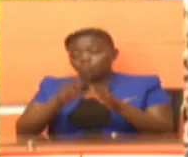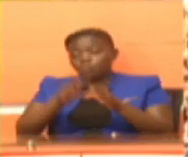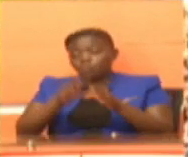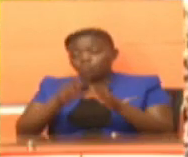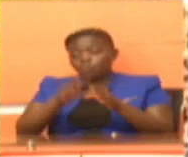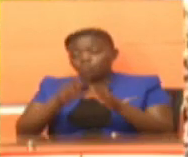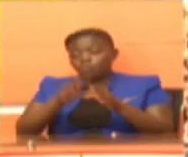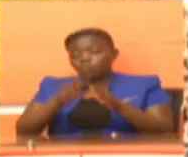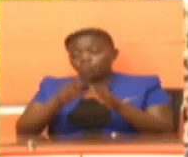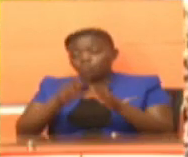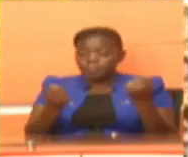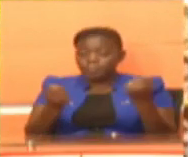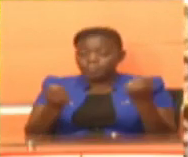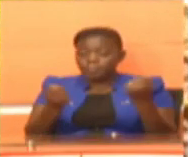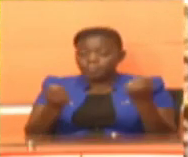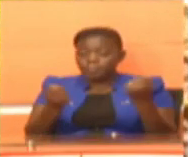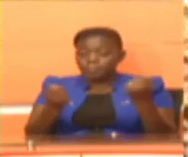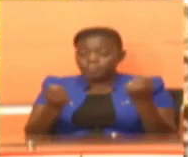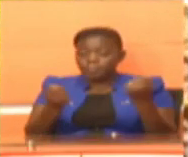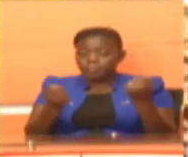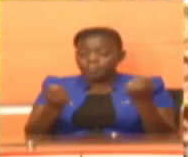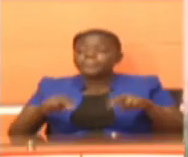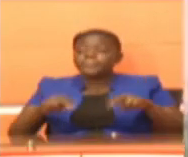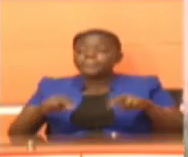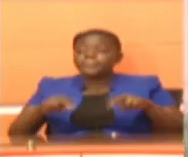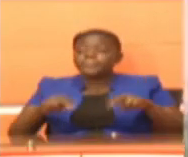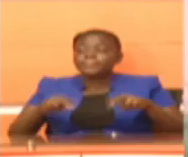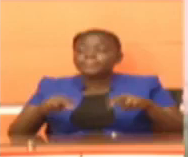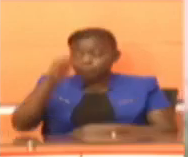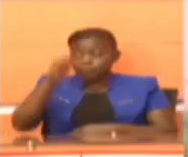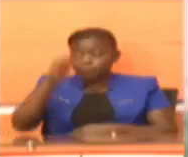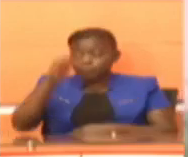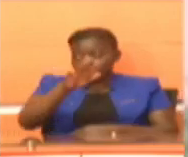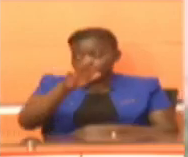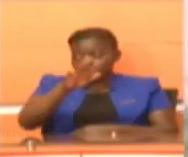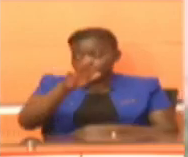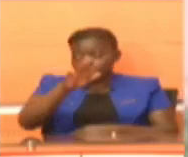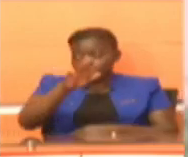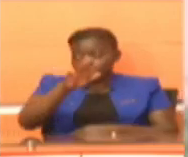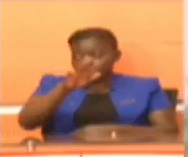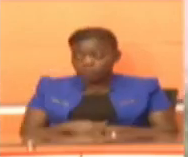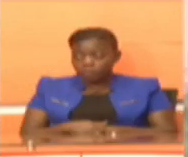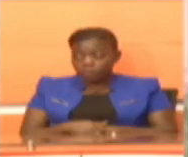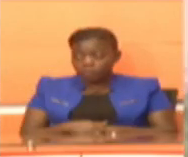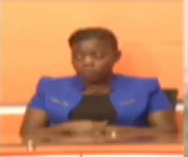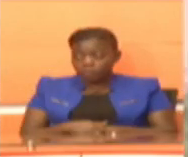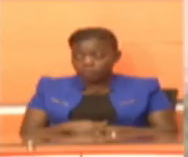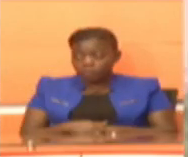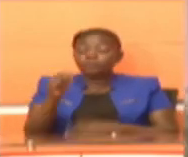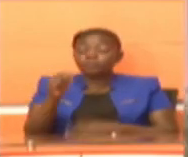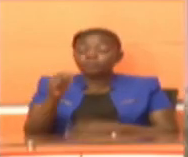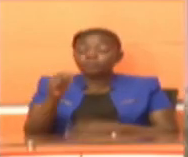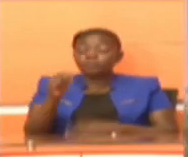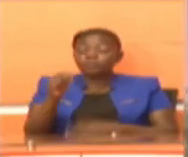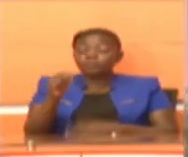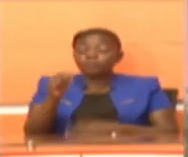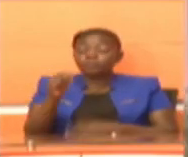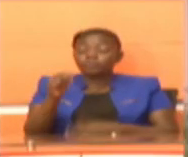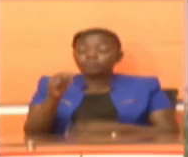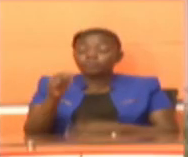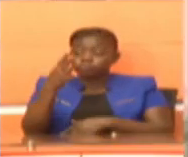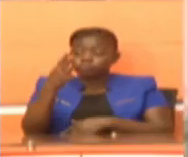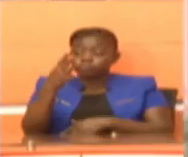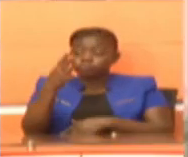e Mulago ng'okunoonyereza bwe kugenda maaso. Omwogezi wa poliisi mu kitundu kya Savana Isa Simwogerera akakasizza okufa kw'abantu